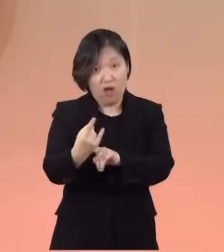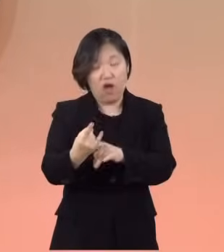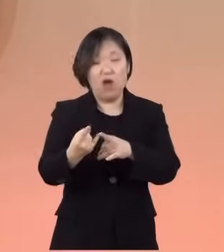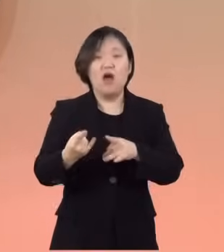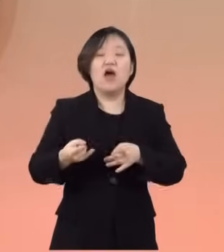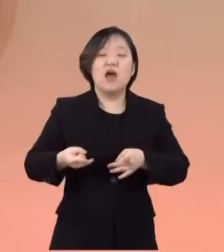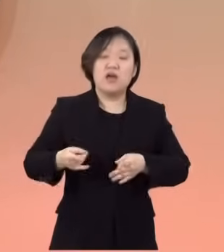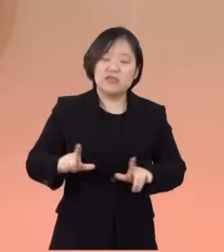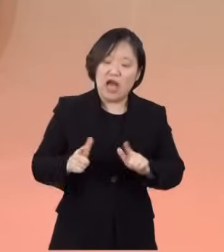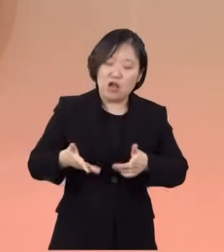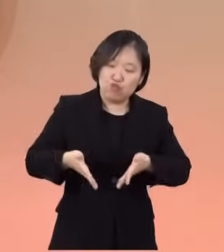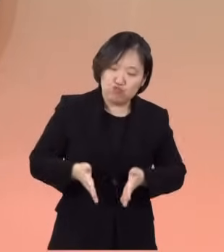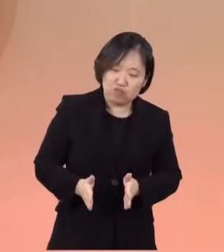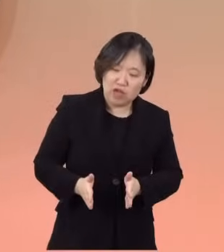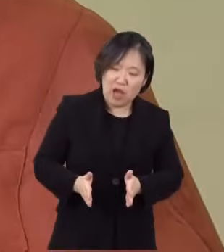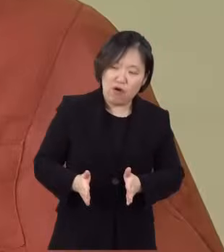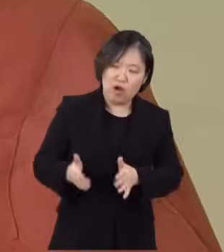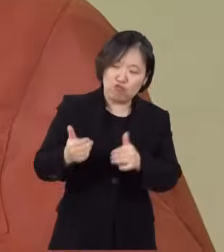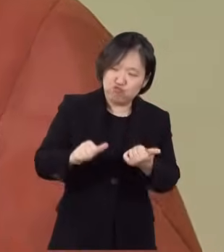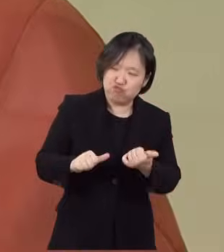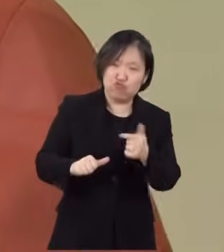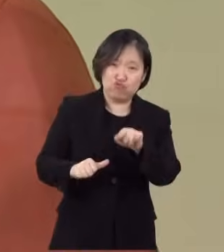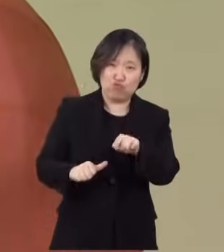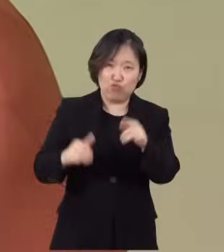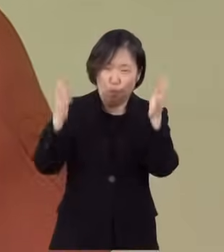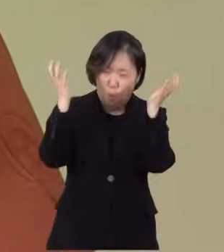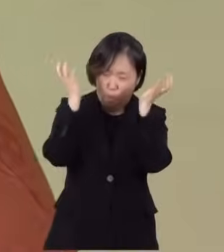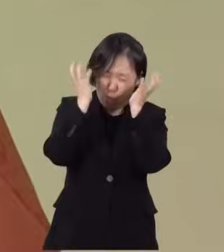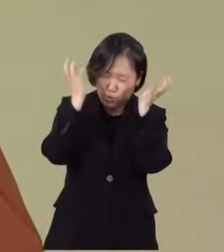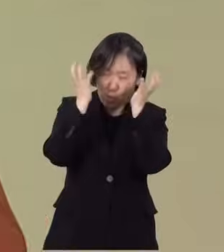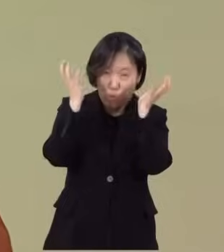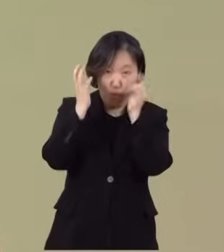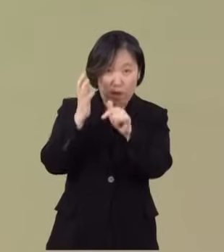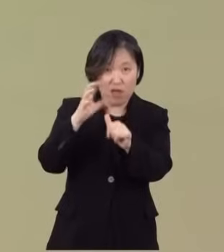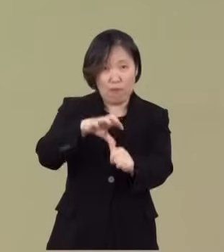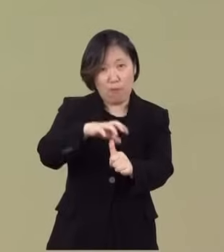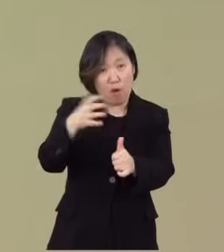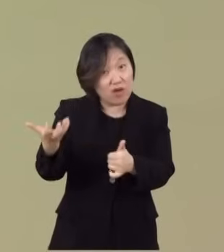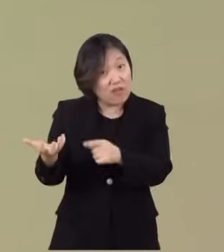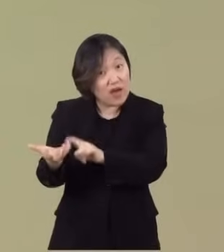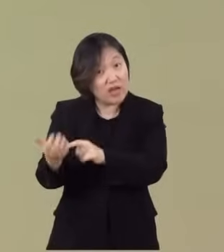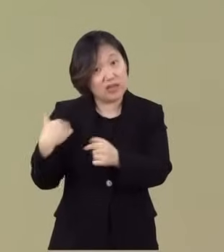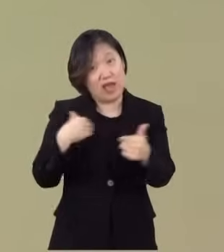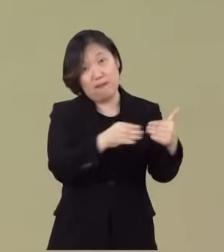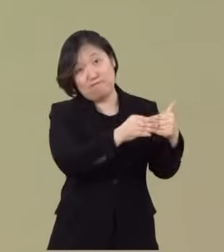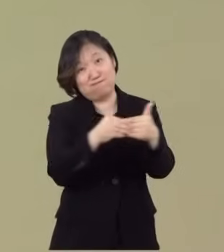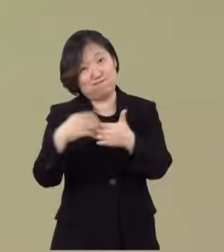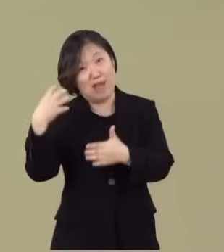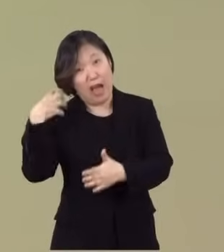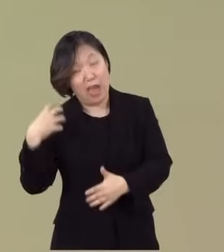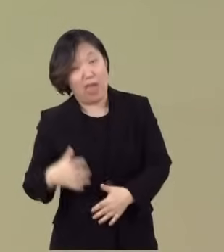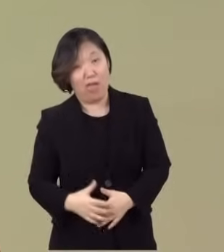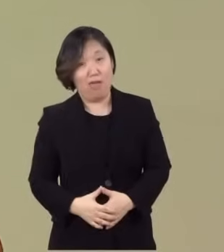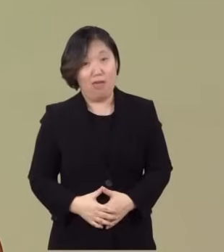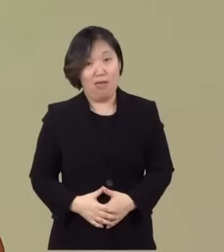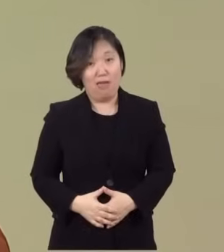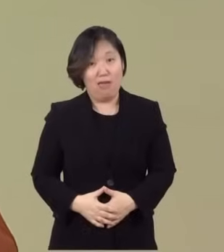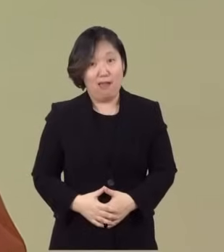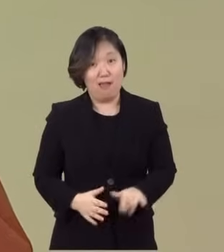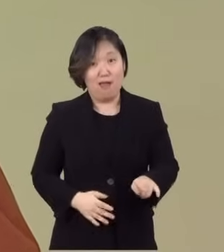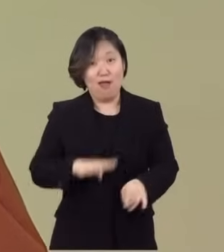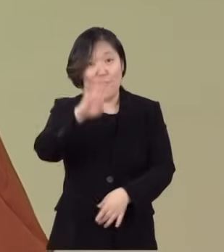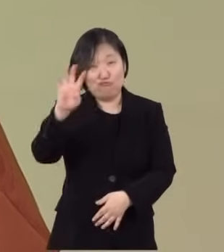건너게 해주었는데 나는 그 수많은 중생들을이 고통의 바다